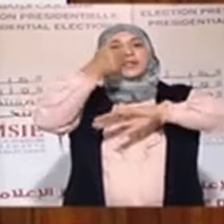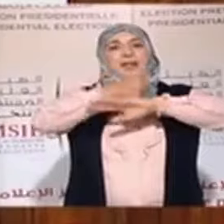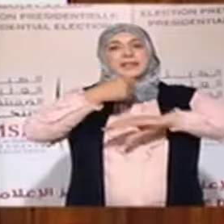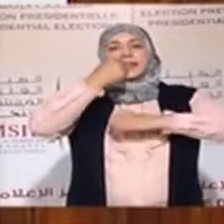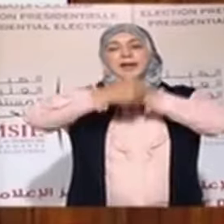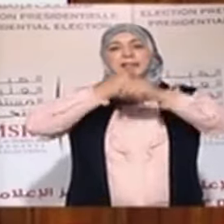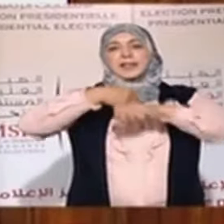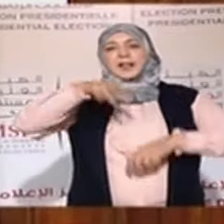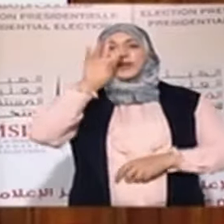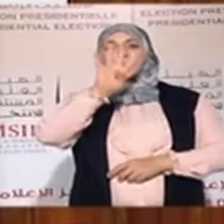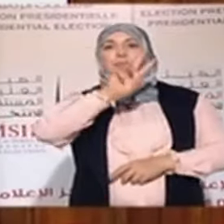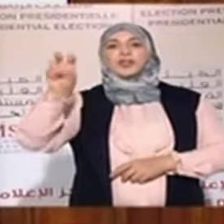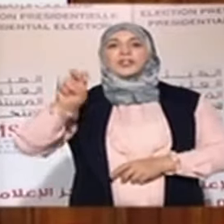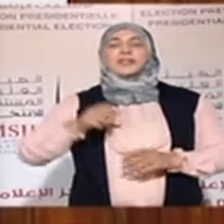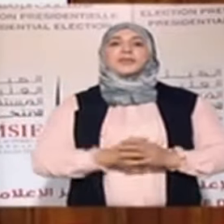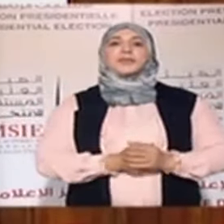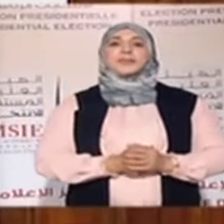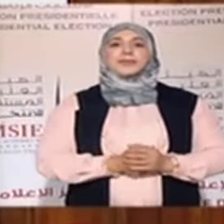لسنة 2024.